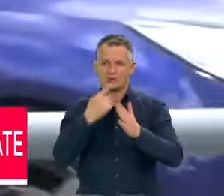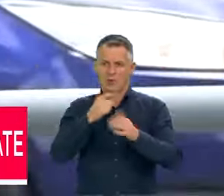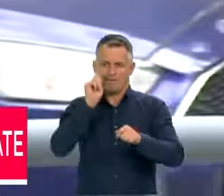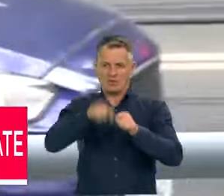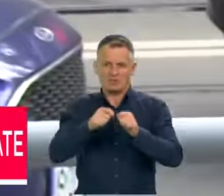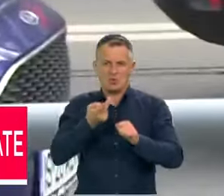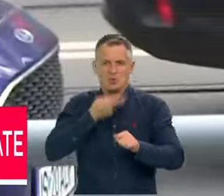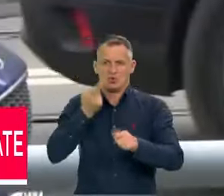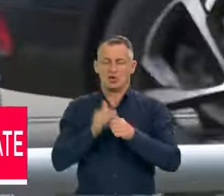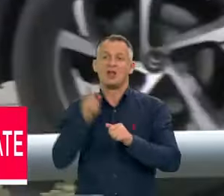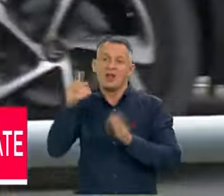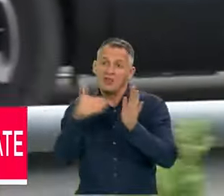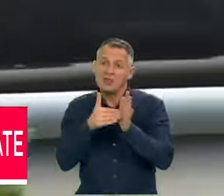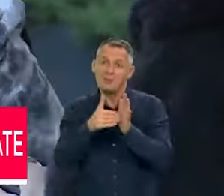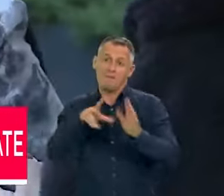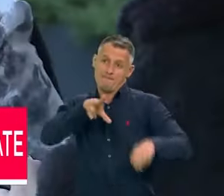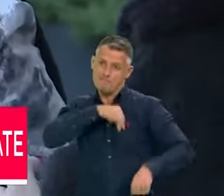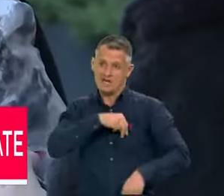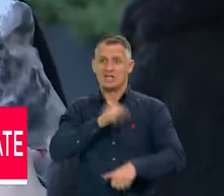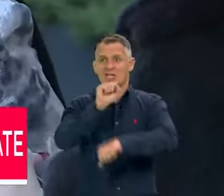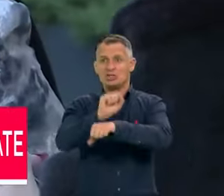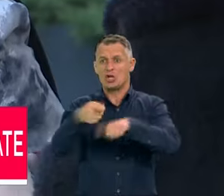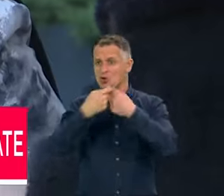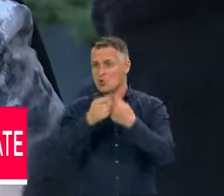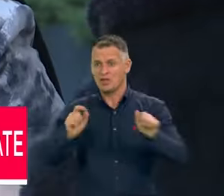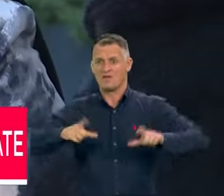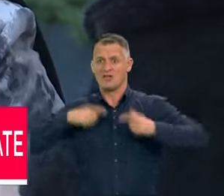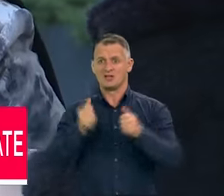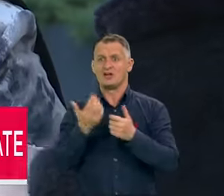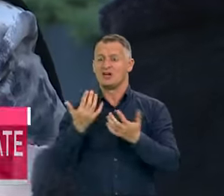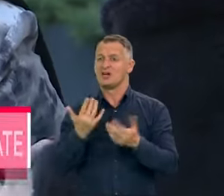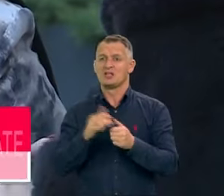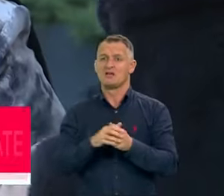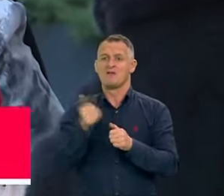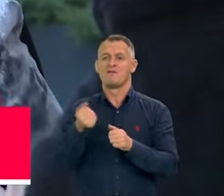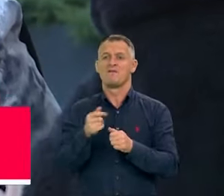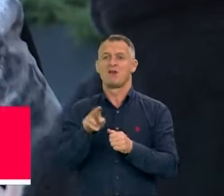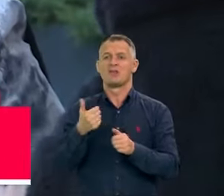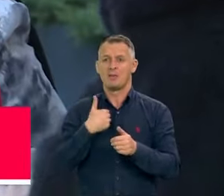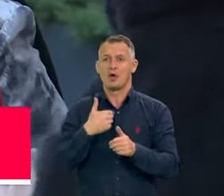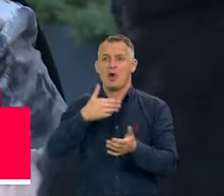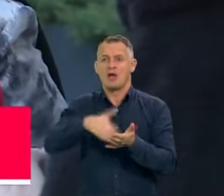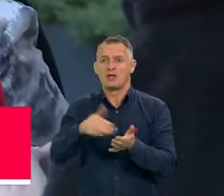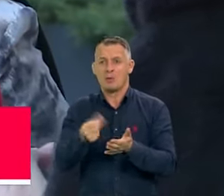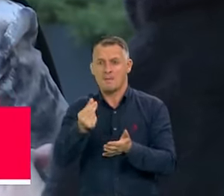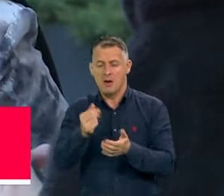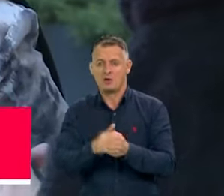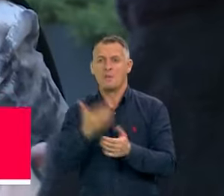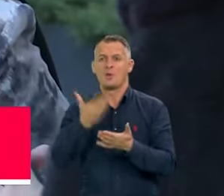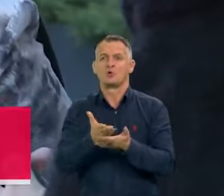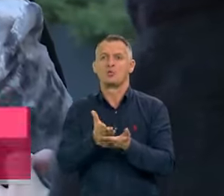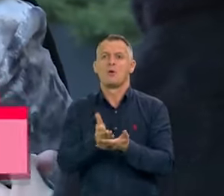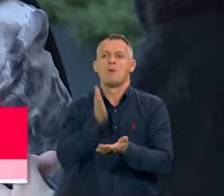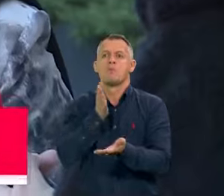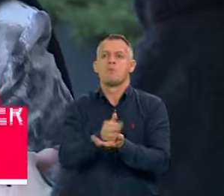blândă închisoare pe viață asta merita iască Câți bani a cheltuit fratele meu pentru pomene parastase înmormântare cât l a plătit pe domnul avocat cu culis